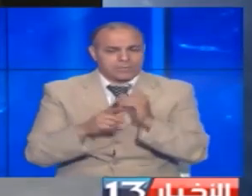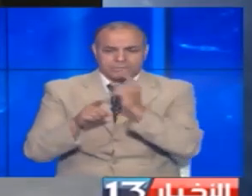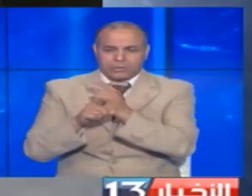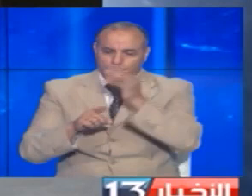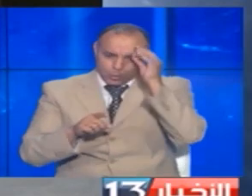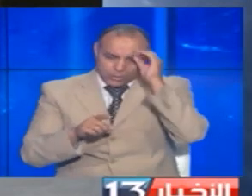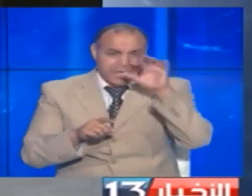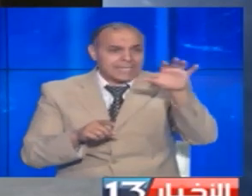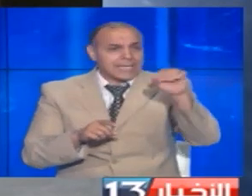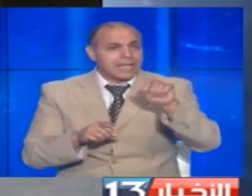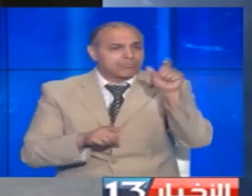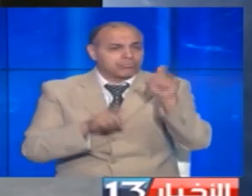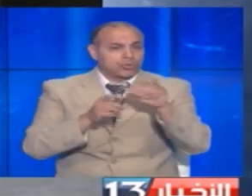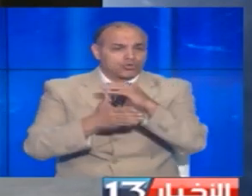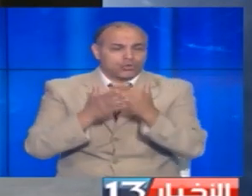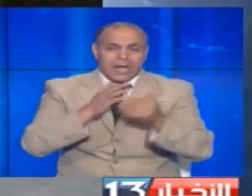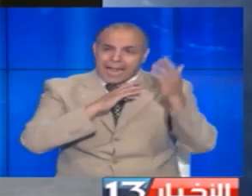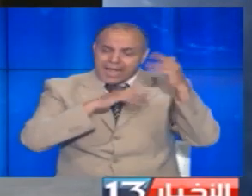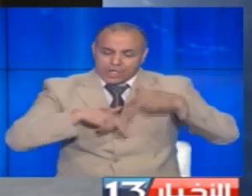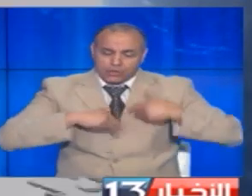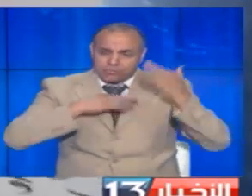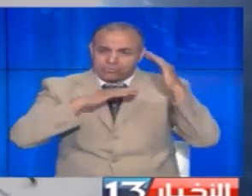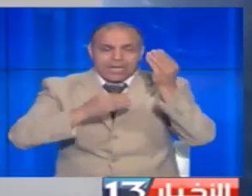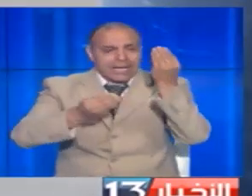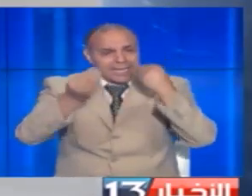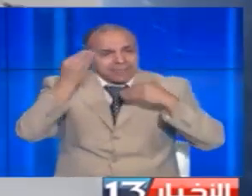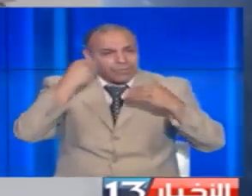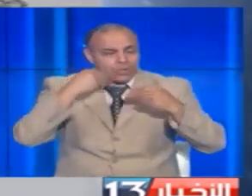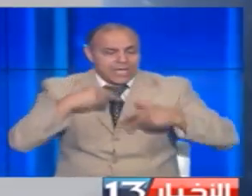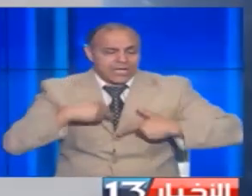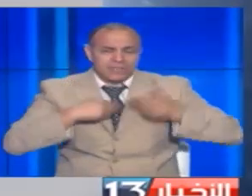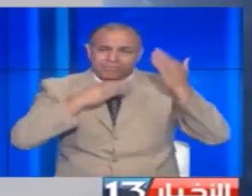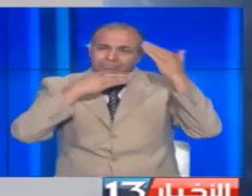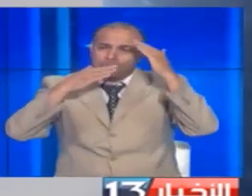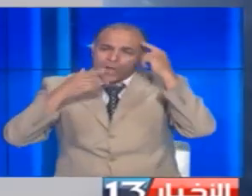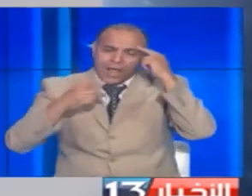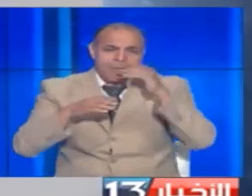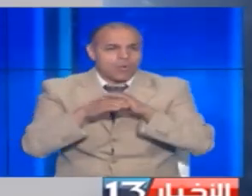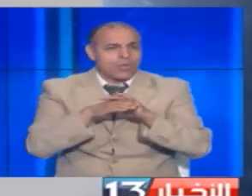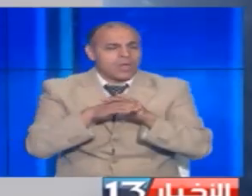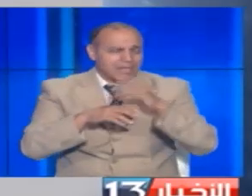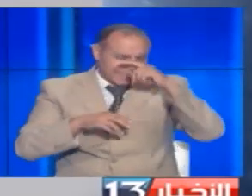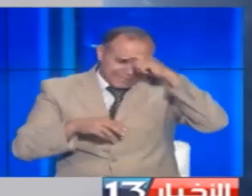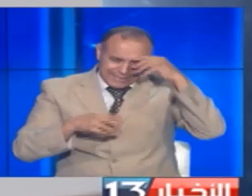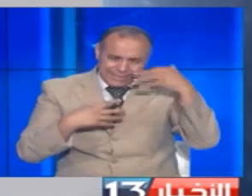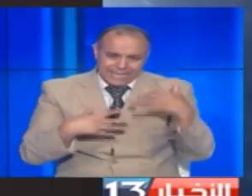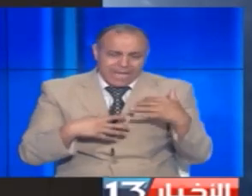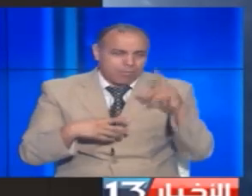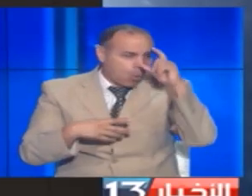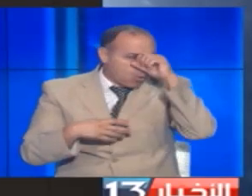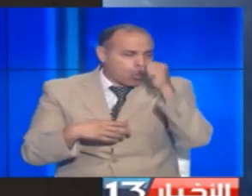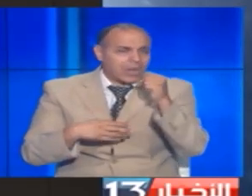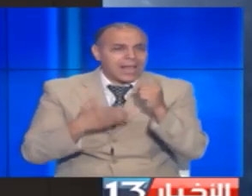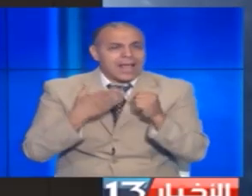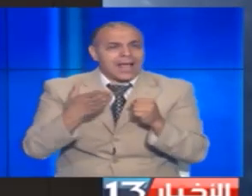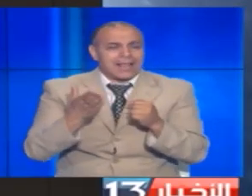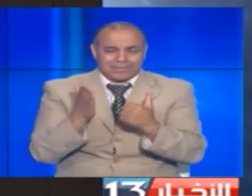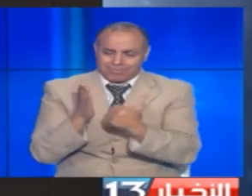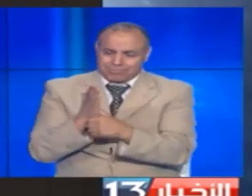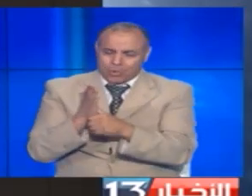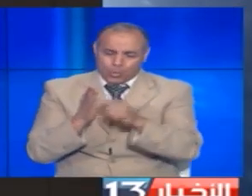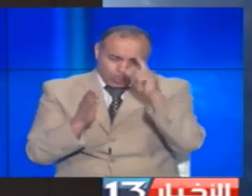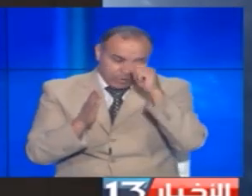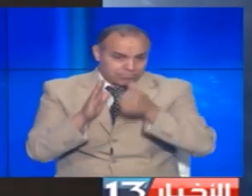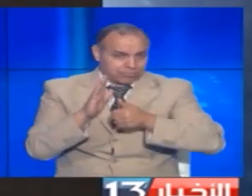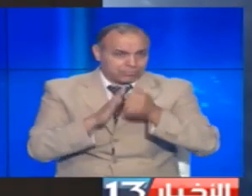بتاعتو شعراء المهجر المتاثره بتجربه الغربه بكل ما تحتويه من معاناه غالبا ما تتركوا بس ما تتميز